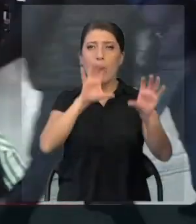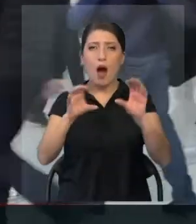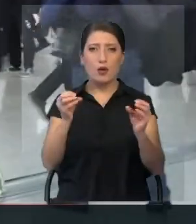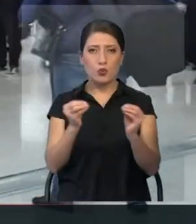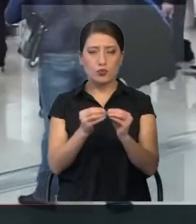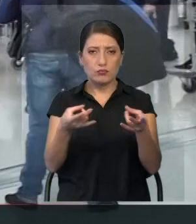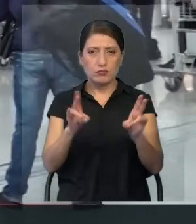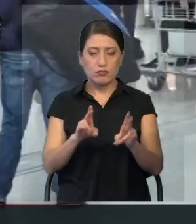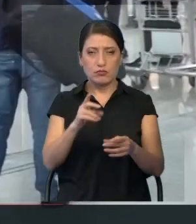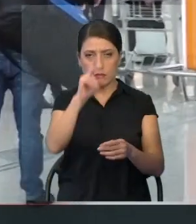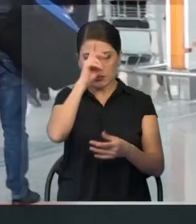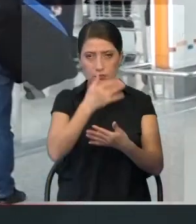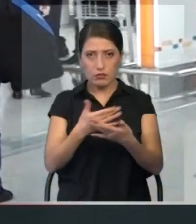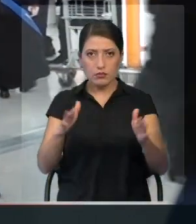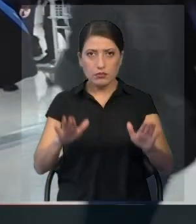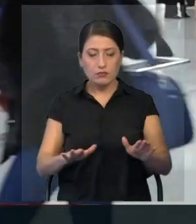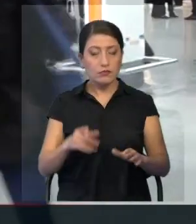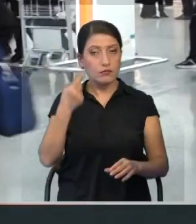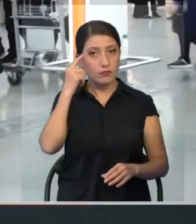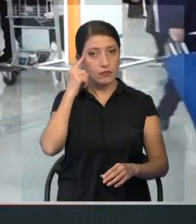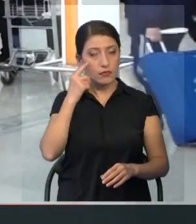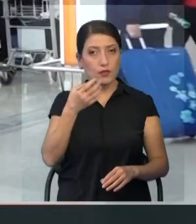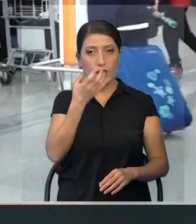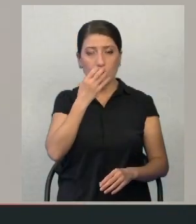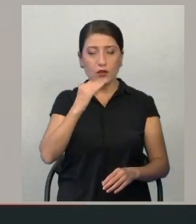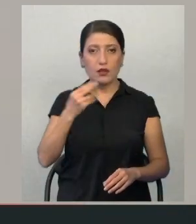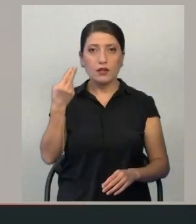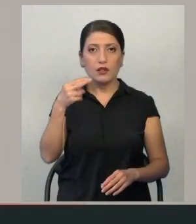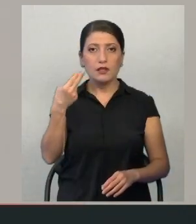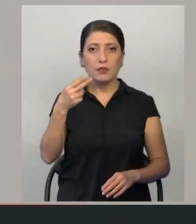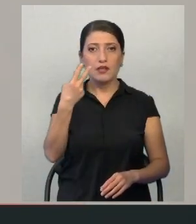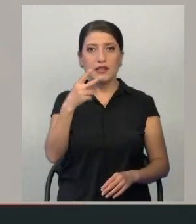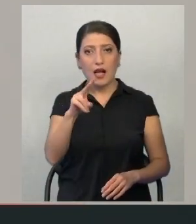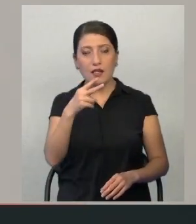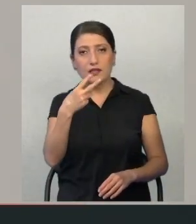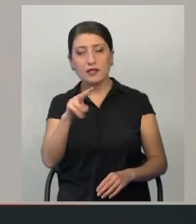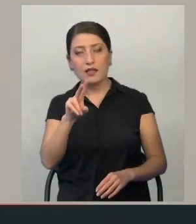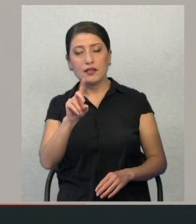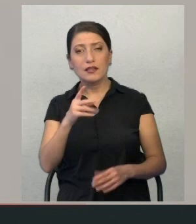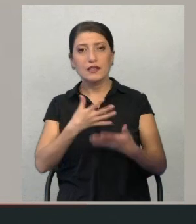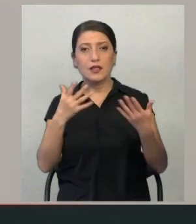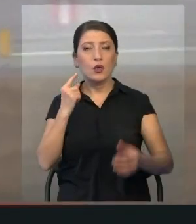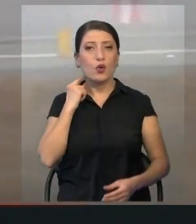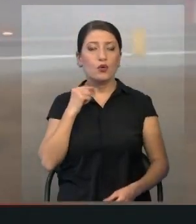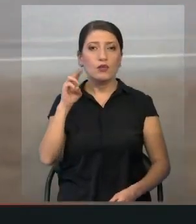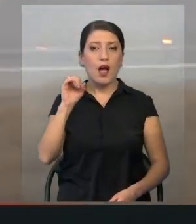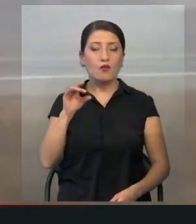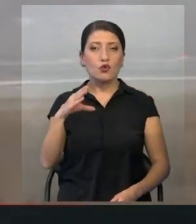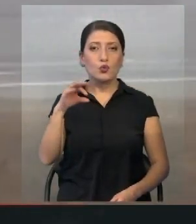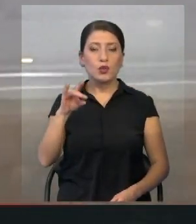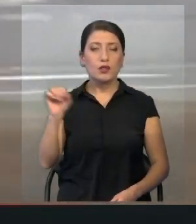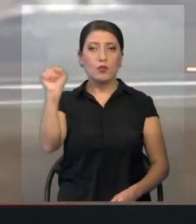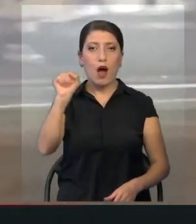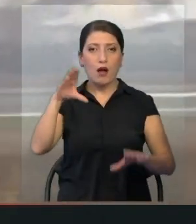մեր երկրի տարբեր շրջաններում։ Ըստ կանխատեսումների, ջերմաստիճանը դեկտեմբերի 20-ից 21-ի ցերեկը Լոռիում, Տավուշում, Սյունիքում,